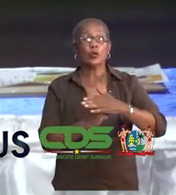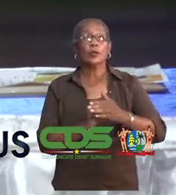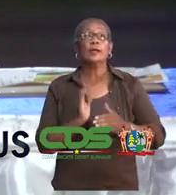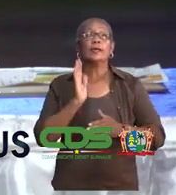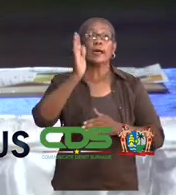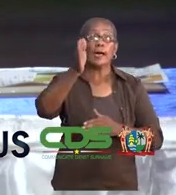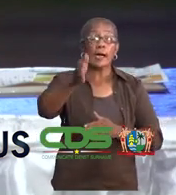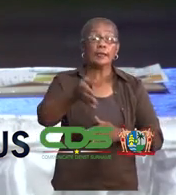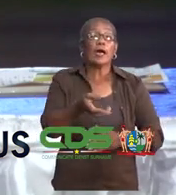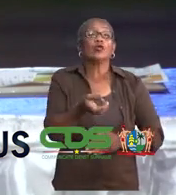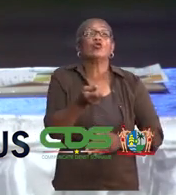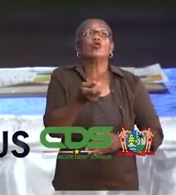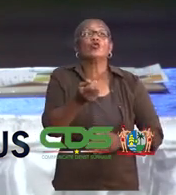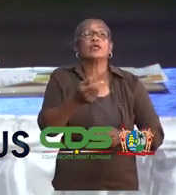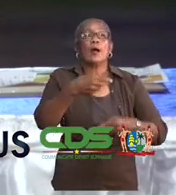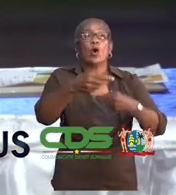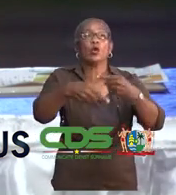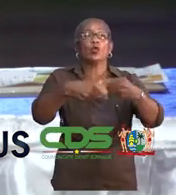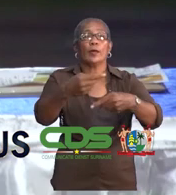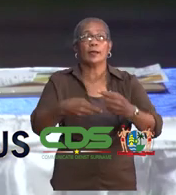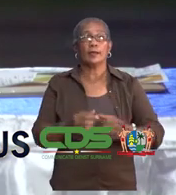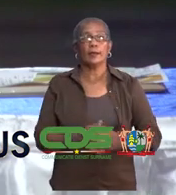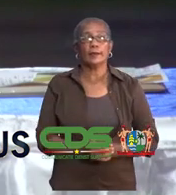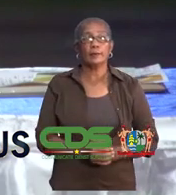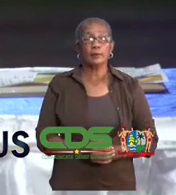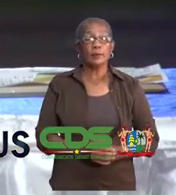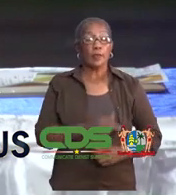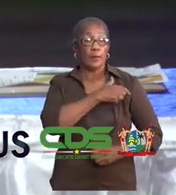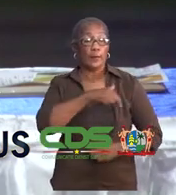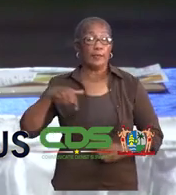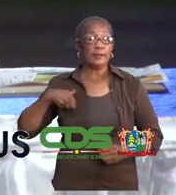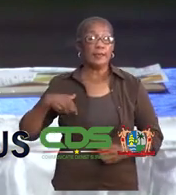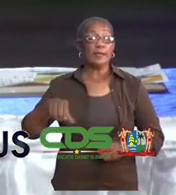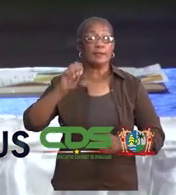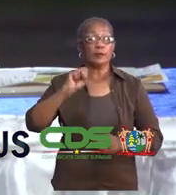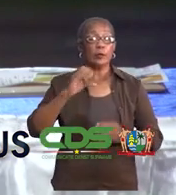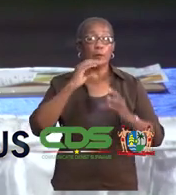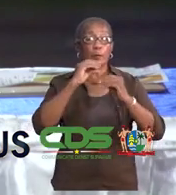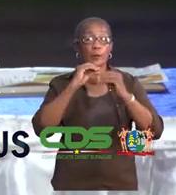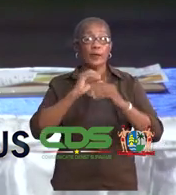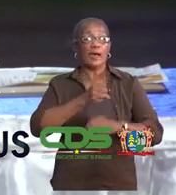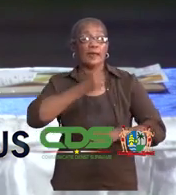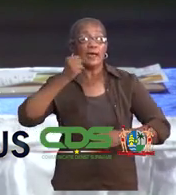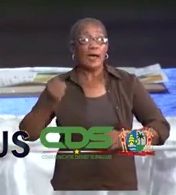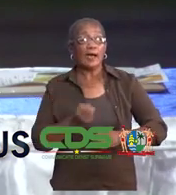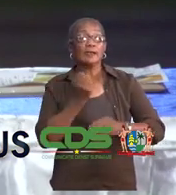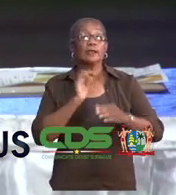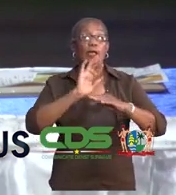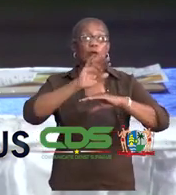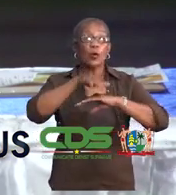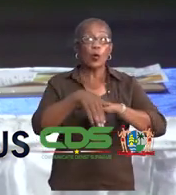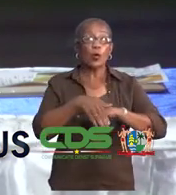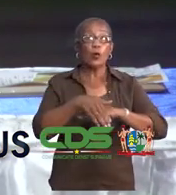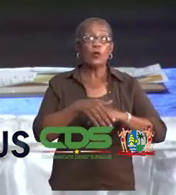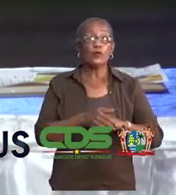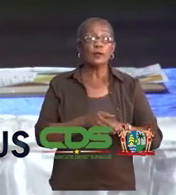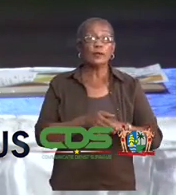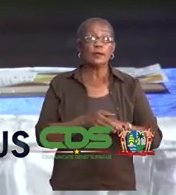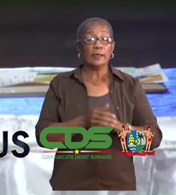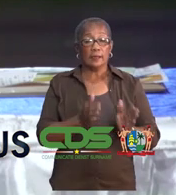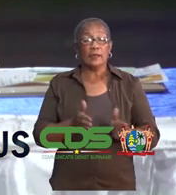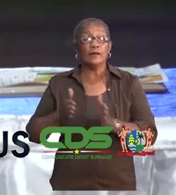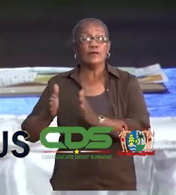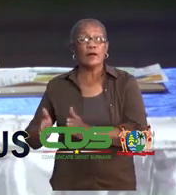een duurzame ontwikkeling. President Santokki praat dus vaak over de urgentiefase,